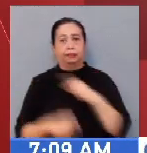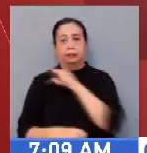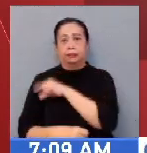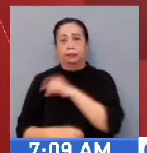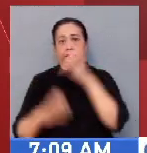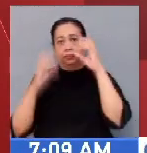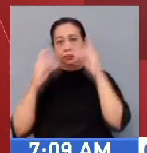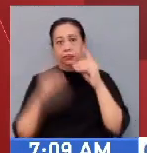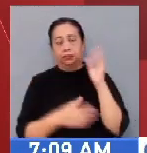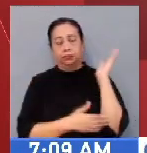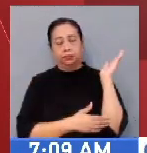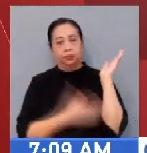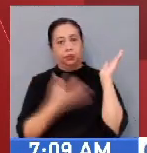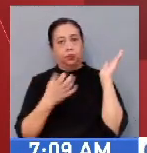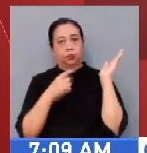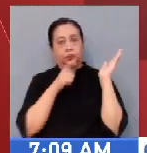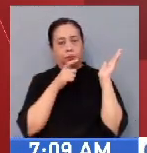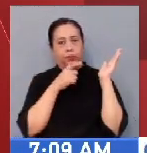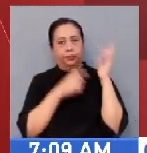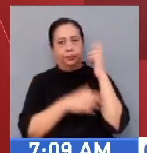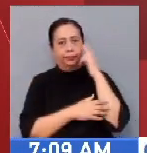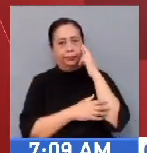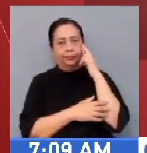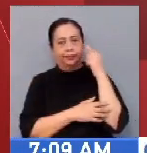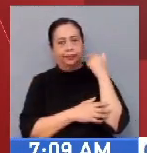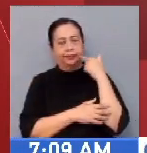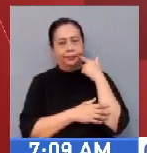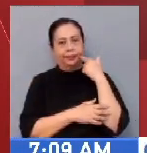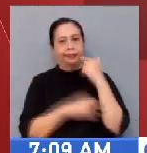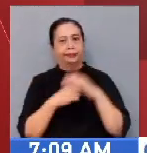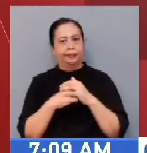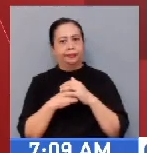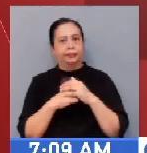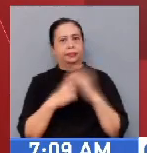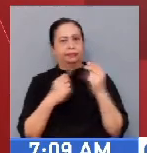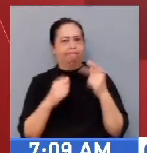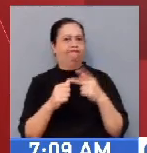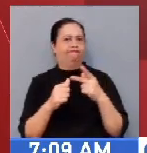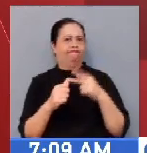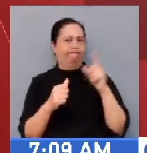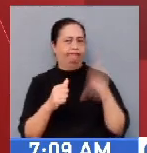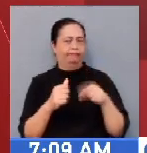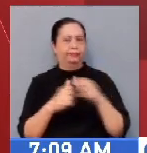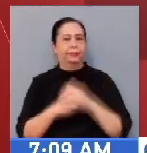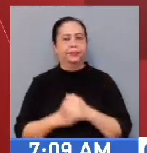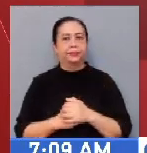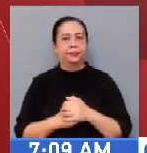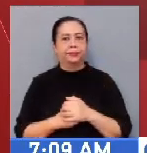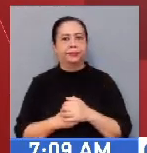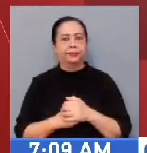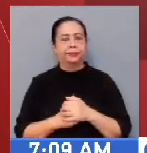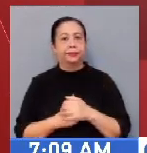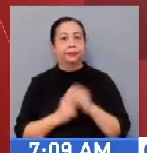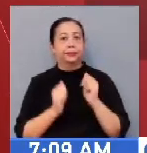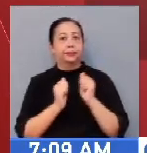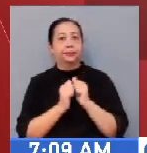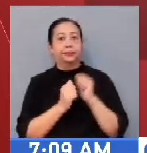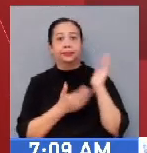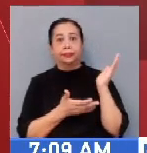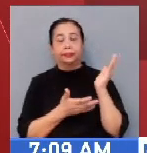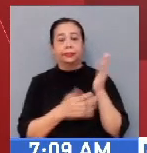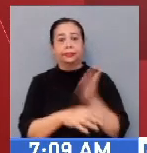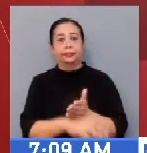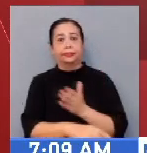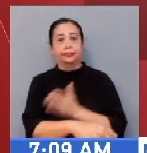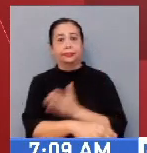Roxy Gardenia na gawing prioridad. Pati na rin ang pag-unlad ng bansa. Si Angelica de la